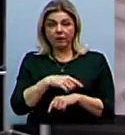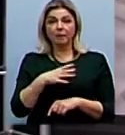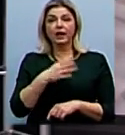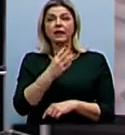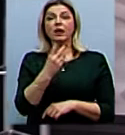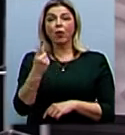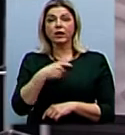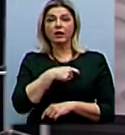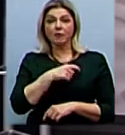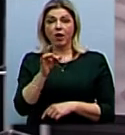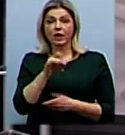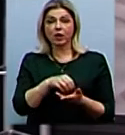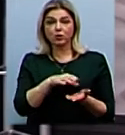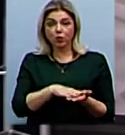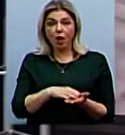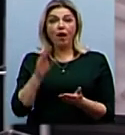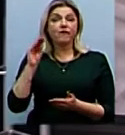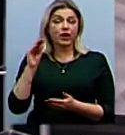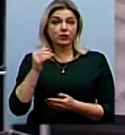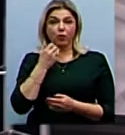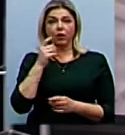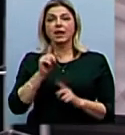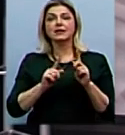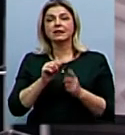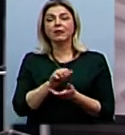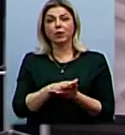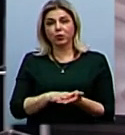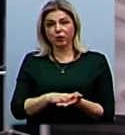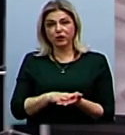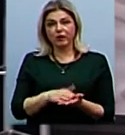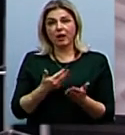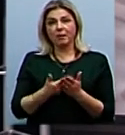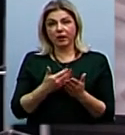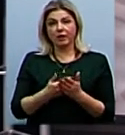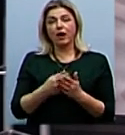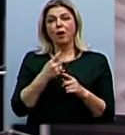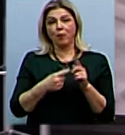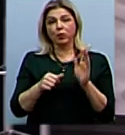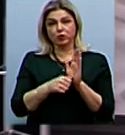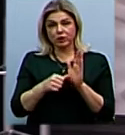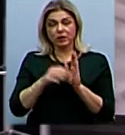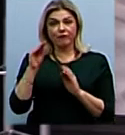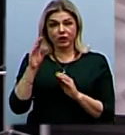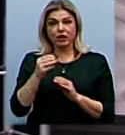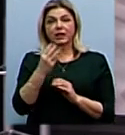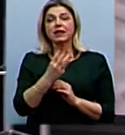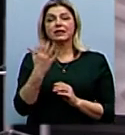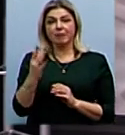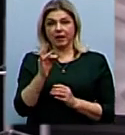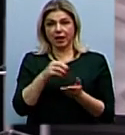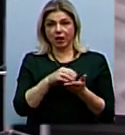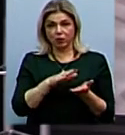депутат зареєстрований. Ввечері, коли сесія продовжилася, близько пів на шосту вечора, 35 було